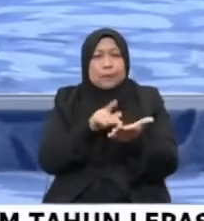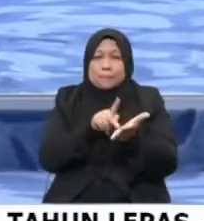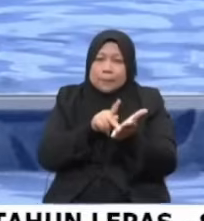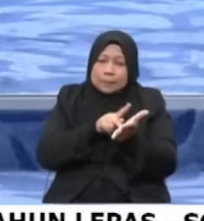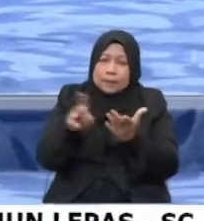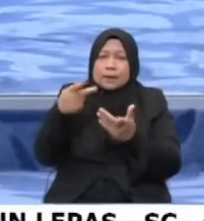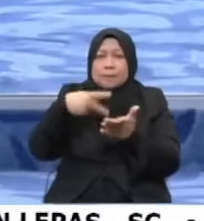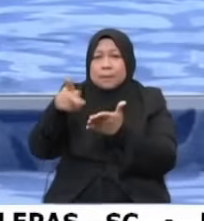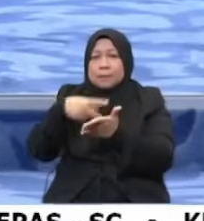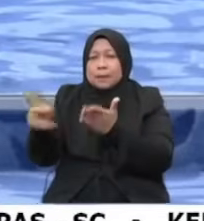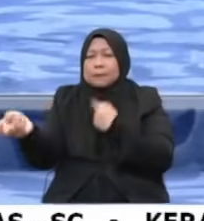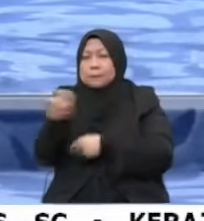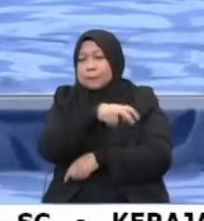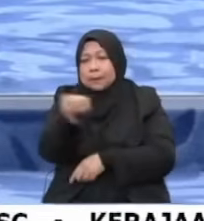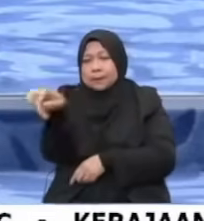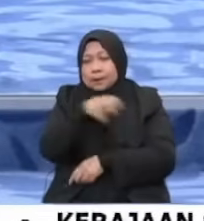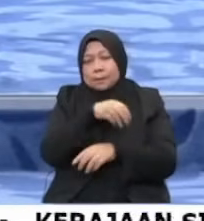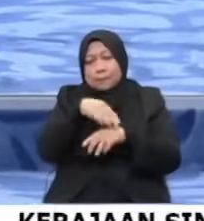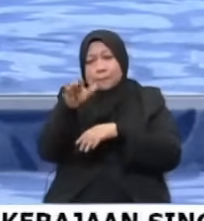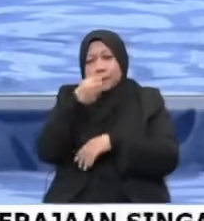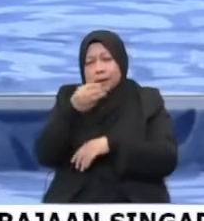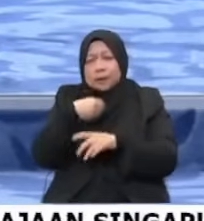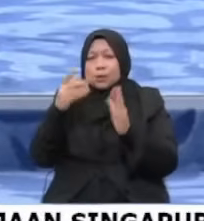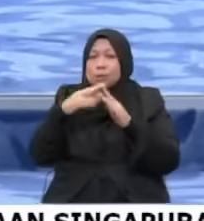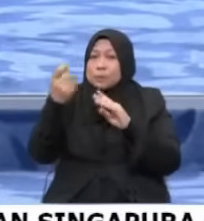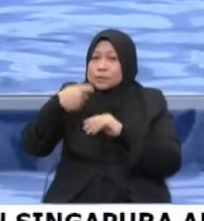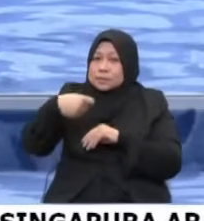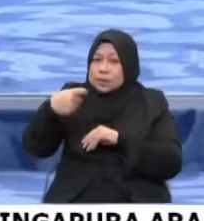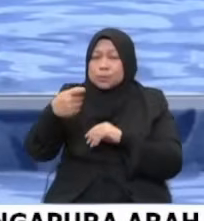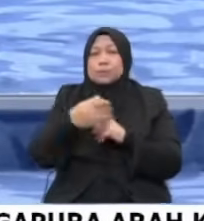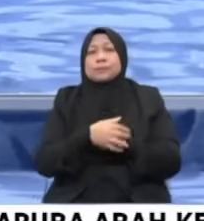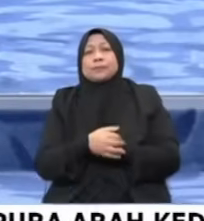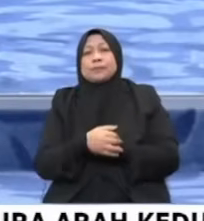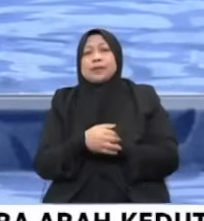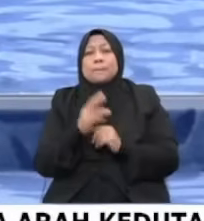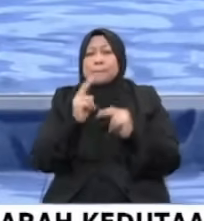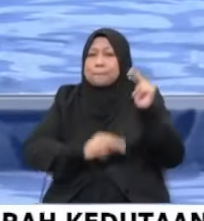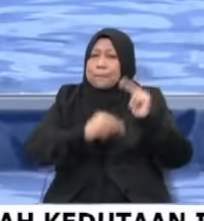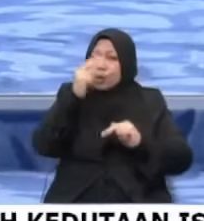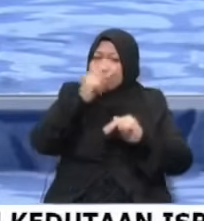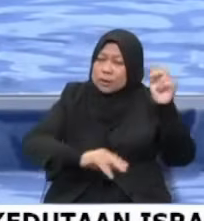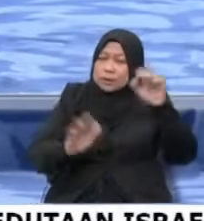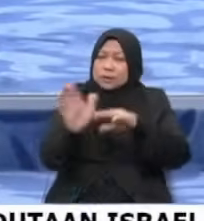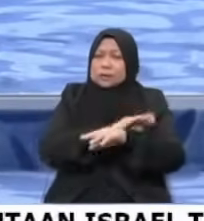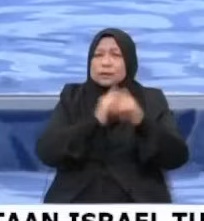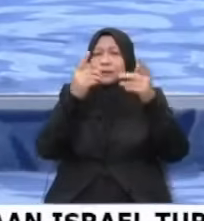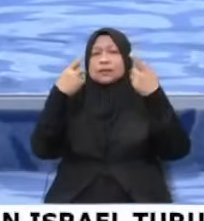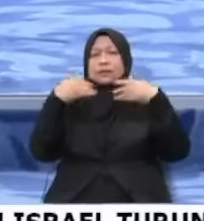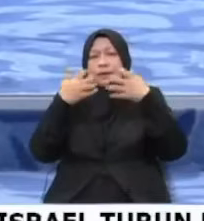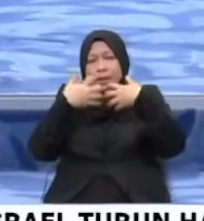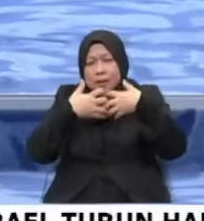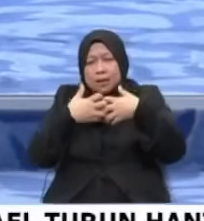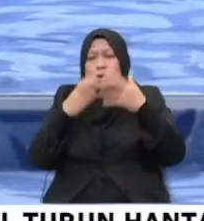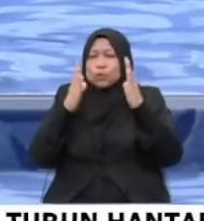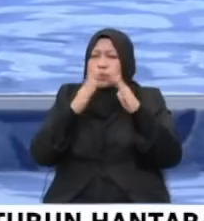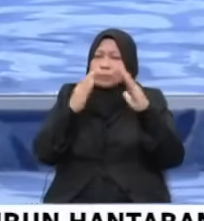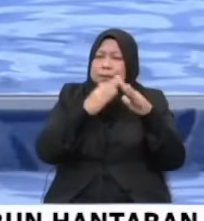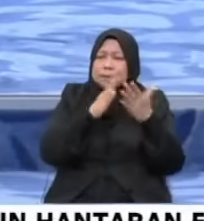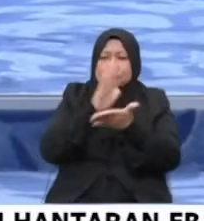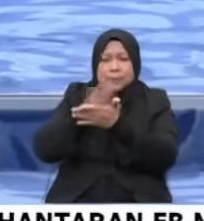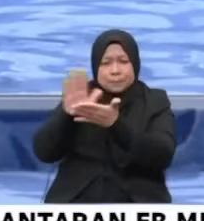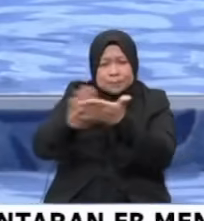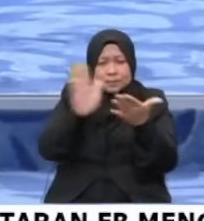perkhidmatan penghantaran makanan dan minuman sewaan rumah kediaman bangunan komersial gudang penyelenggaraan rumah kediaman